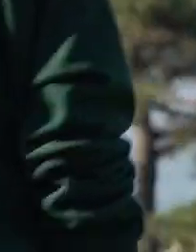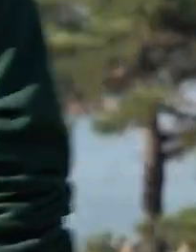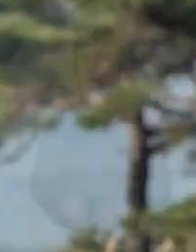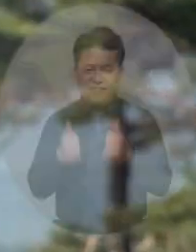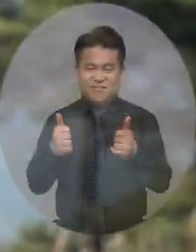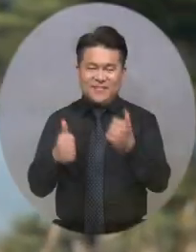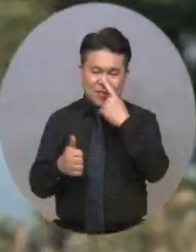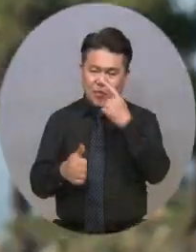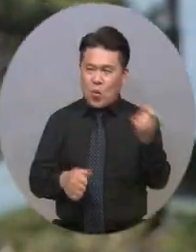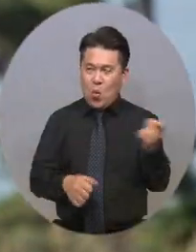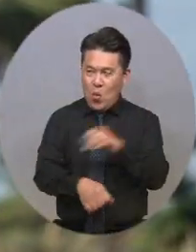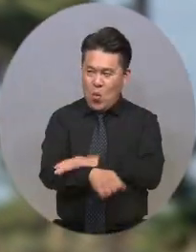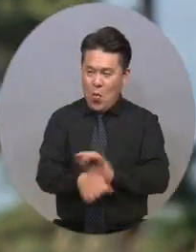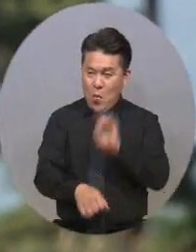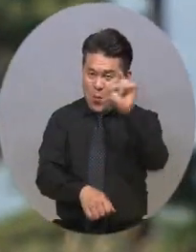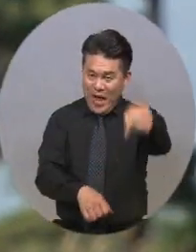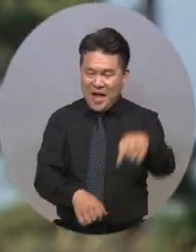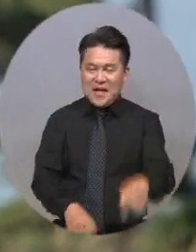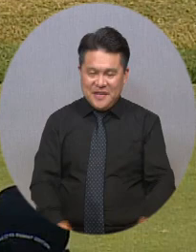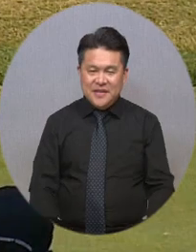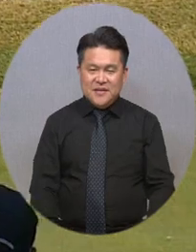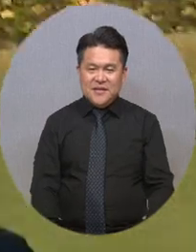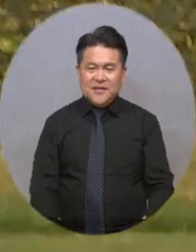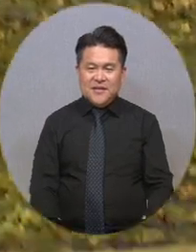나이스 우와! 아웃! 아 나이스!